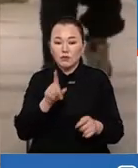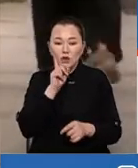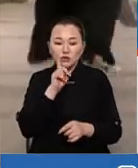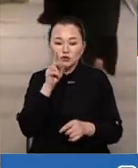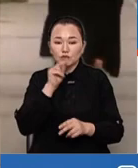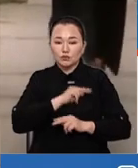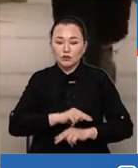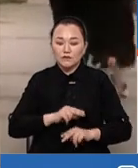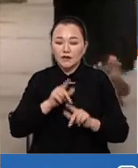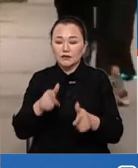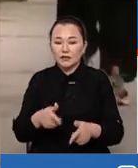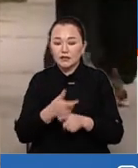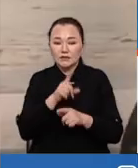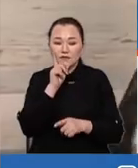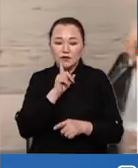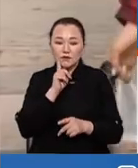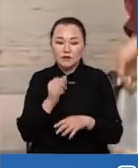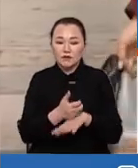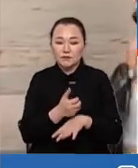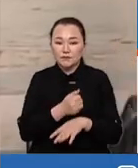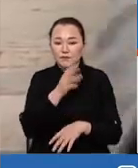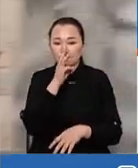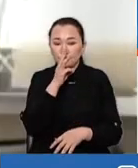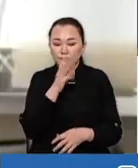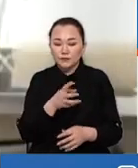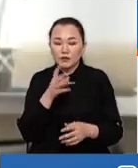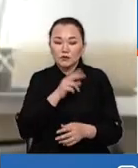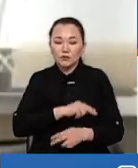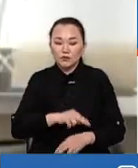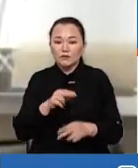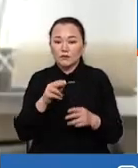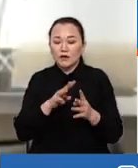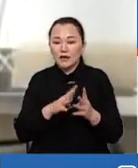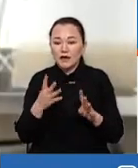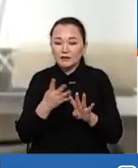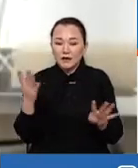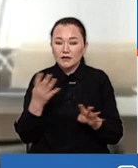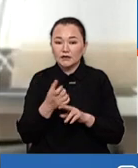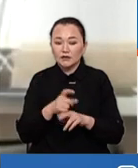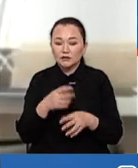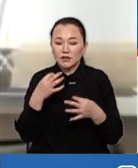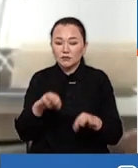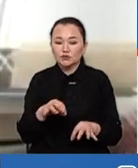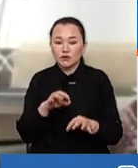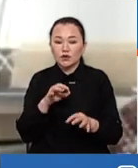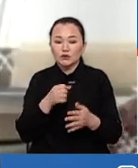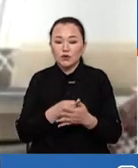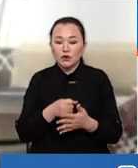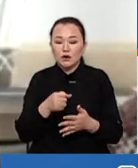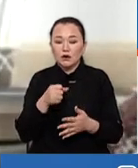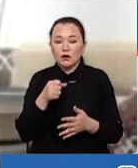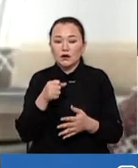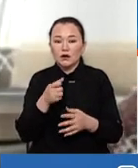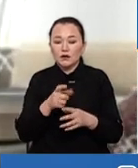молодежные трудовые отряды. Это временная подработка. По трудовым отрядам. Они у нас уже запускаются в двух областях.